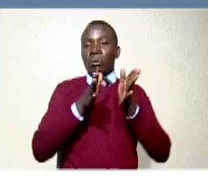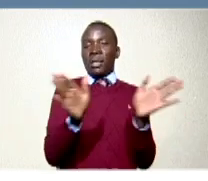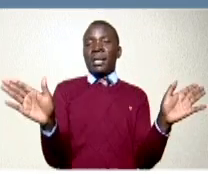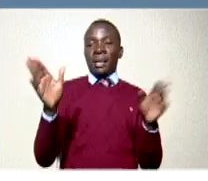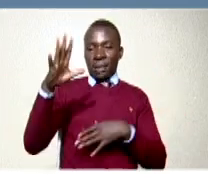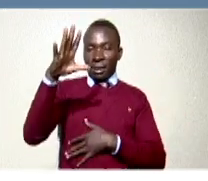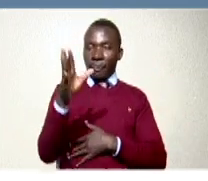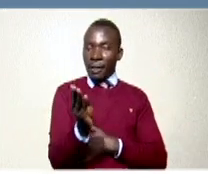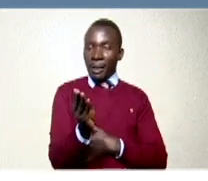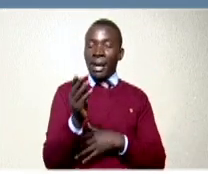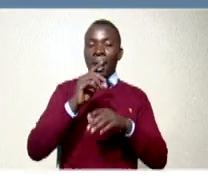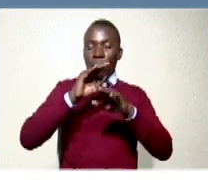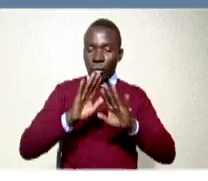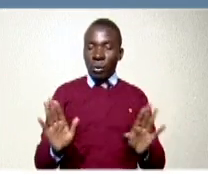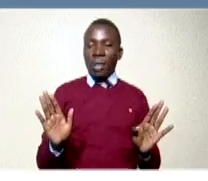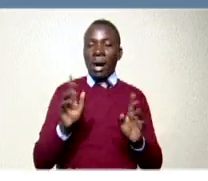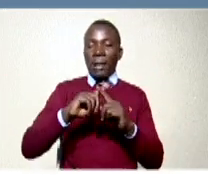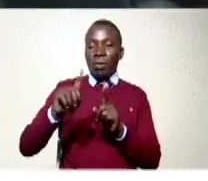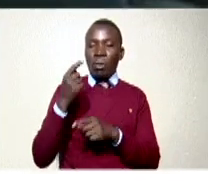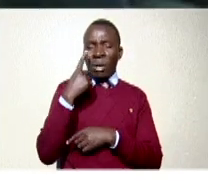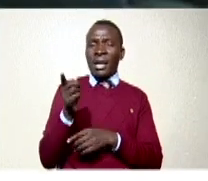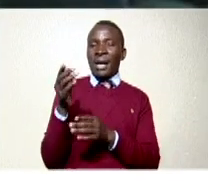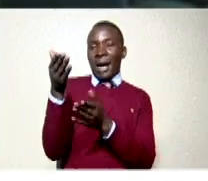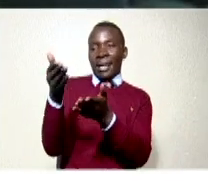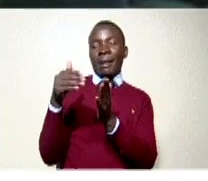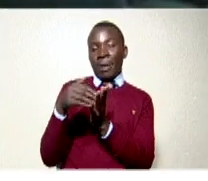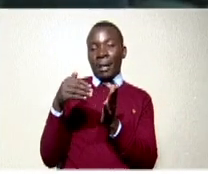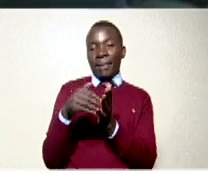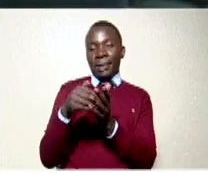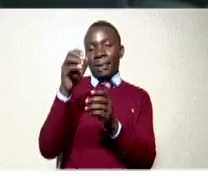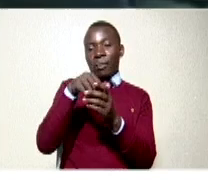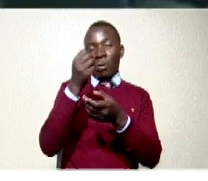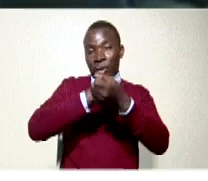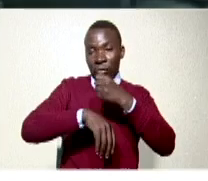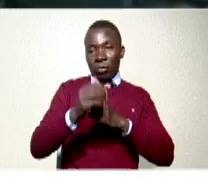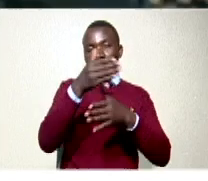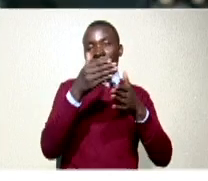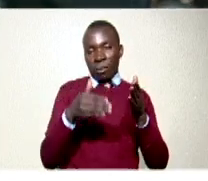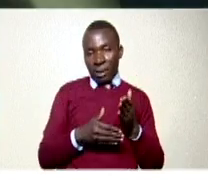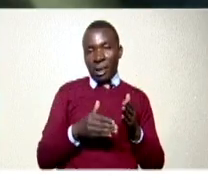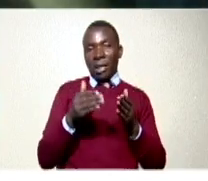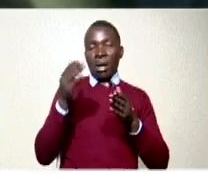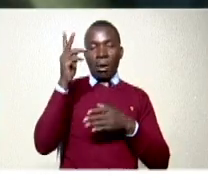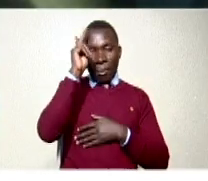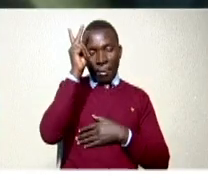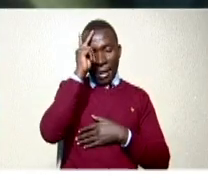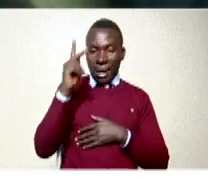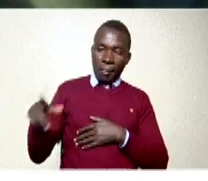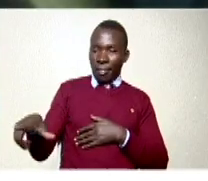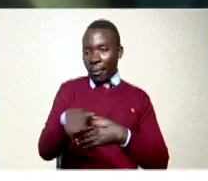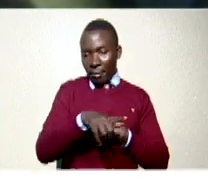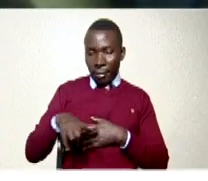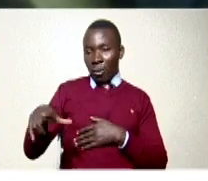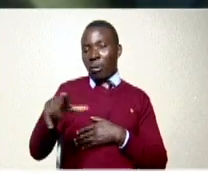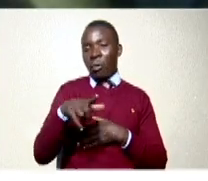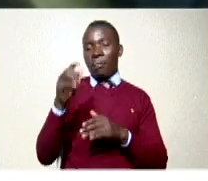Afurika. Gusa ngo usanga kigaragara imbogamizi zirimo ibikorwa remezo, ubumenyi bukiri ku rwego rwo